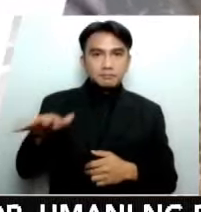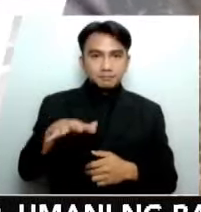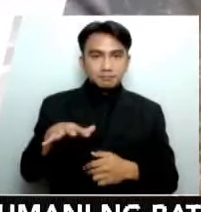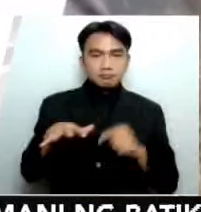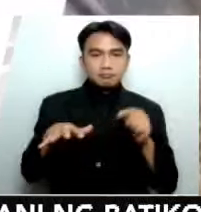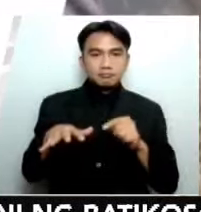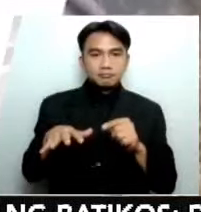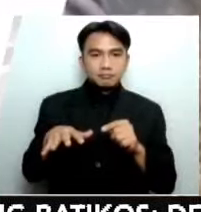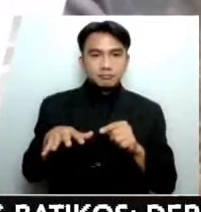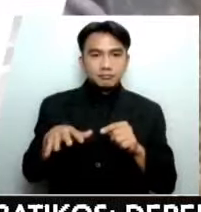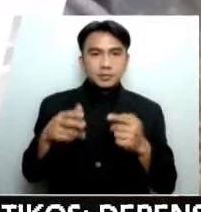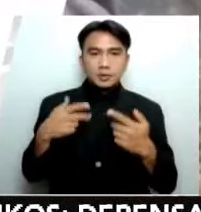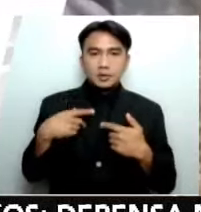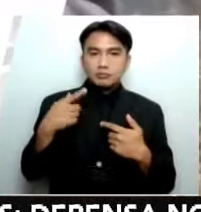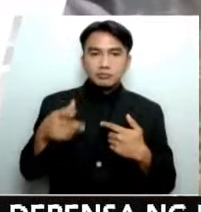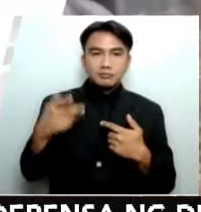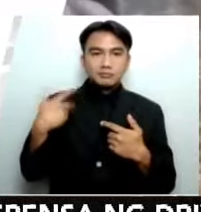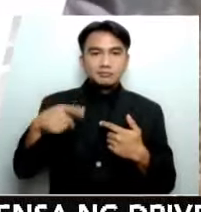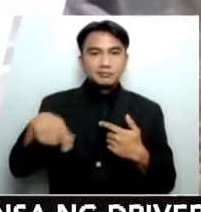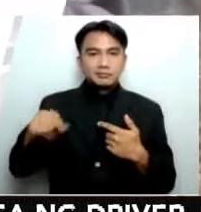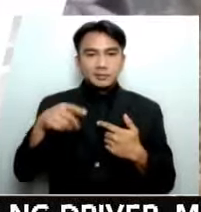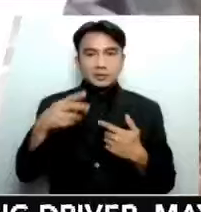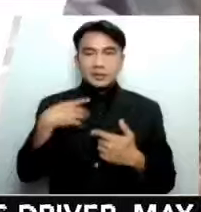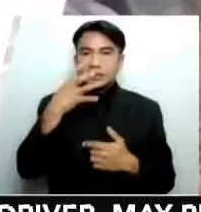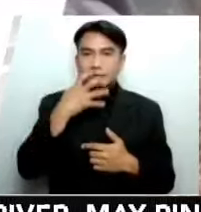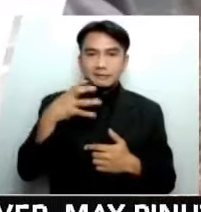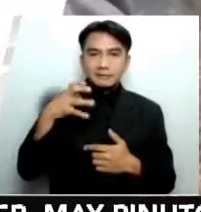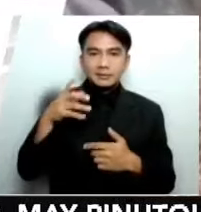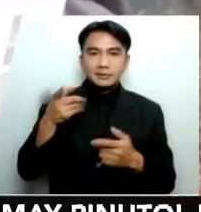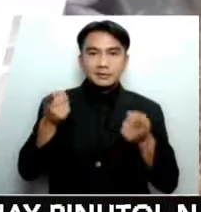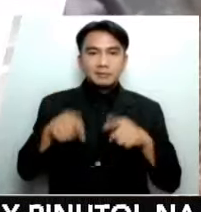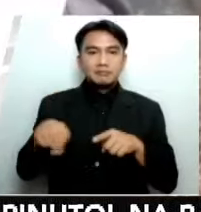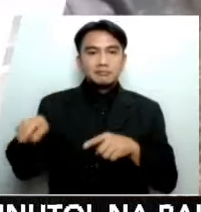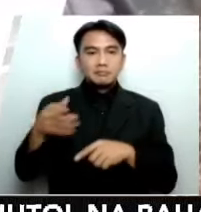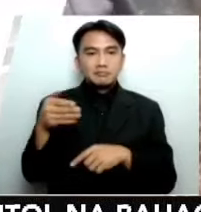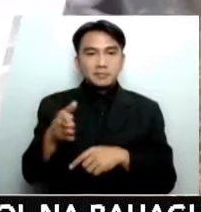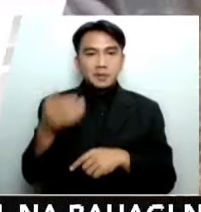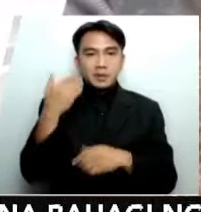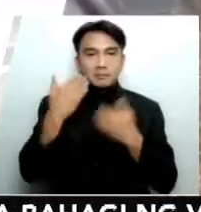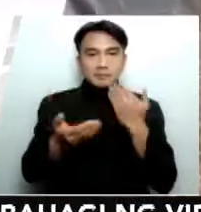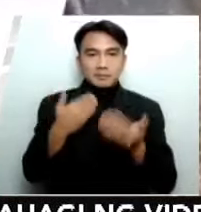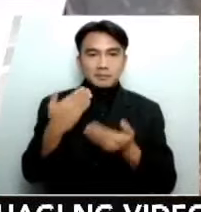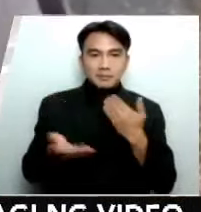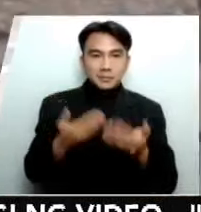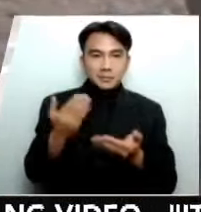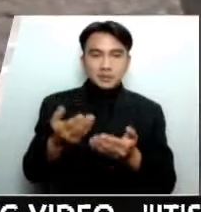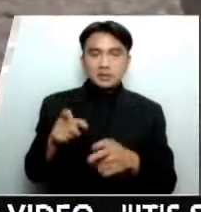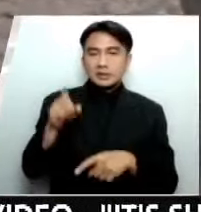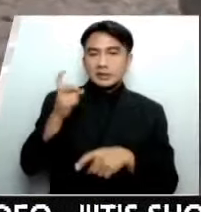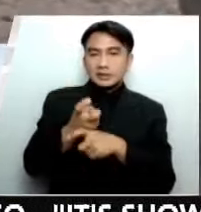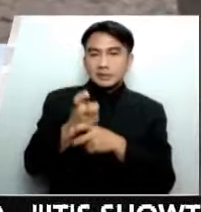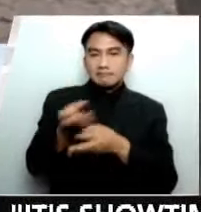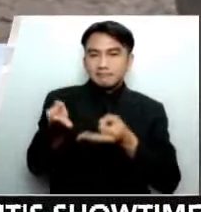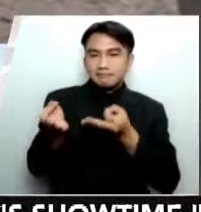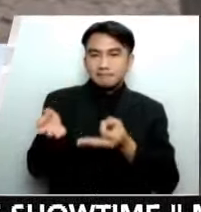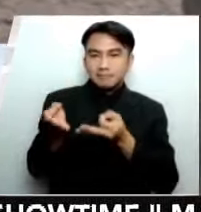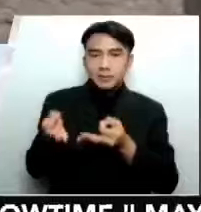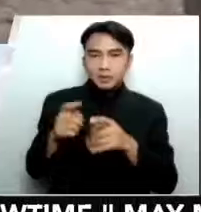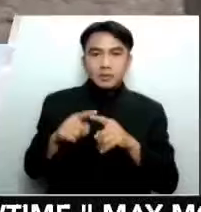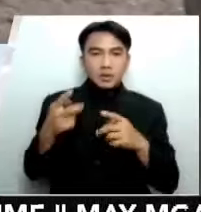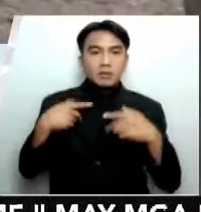ang lablab, hindi na makakaon mayo. Kung matupan sa kaulan, namain na ng kaon niya. Sa tala ng